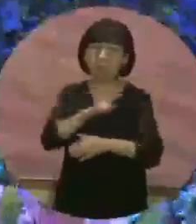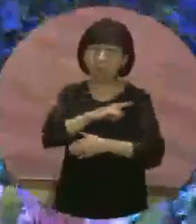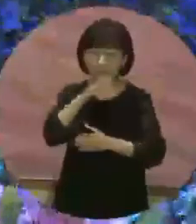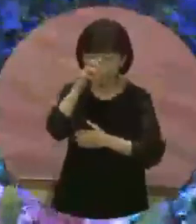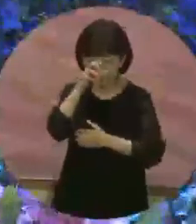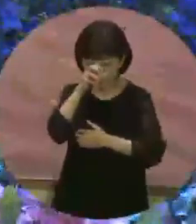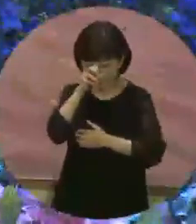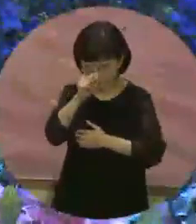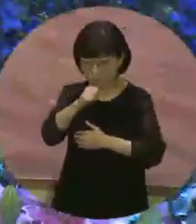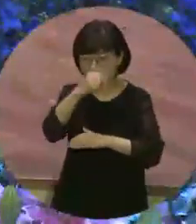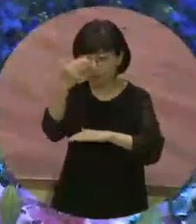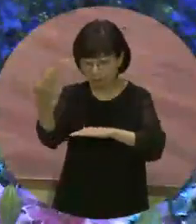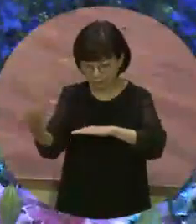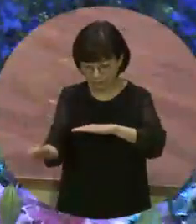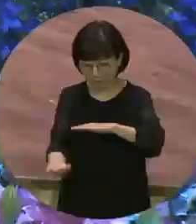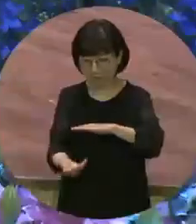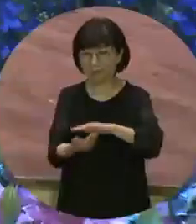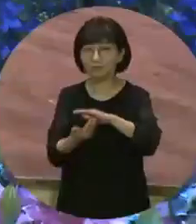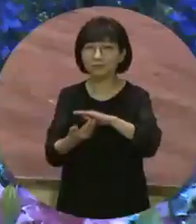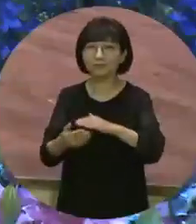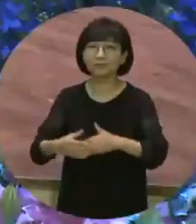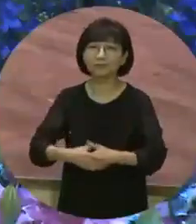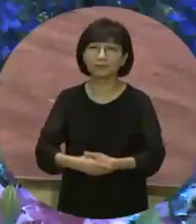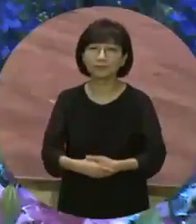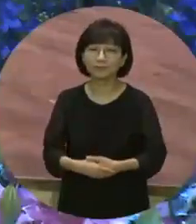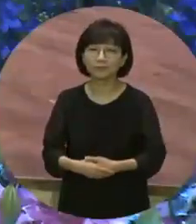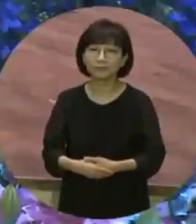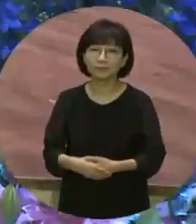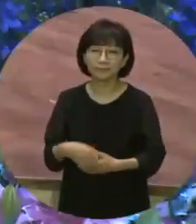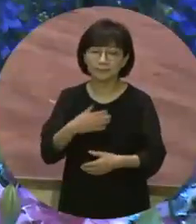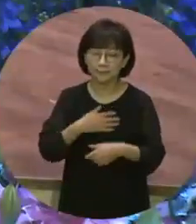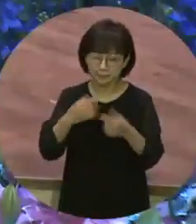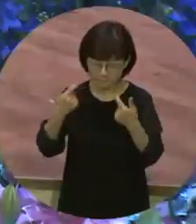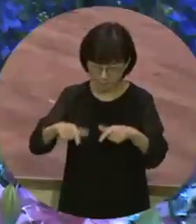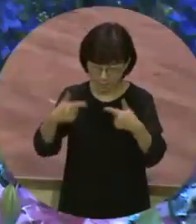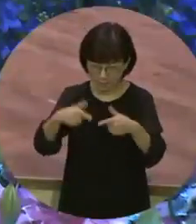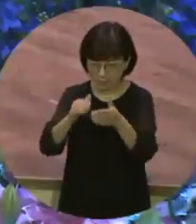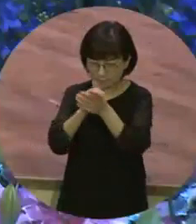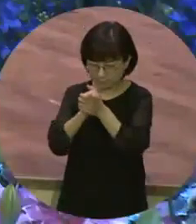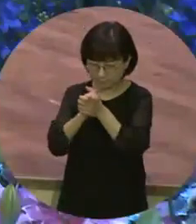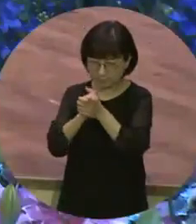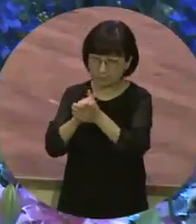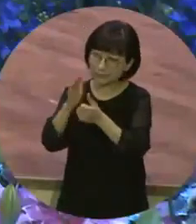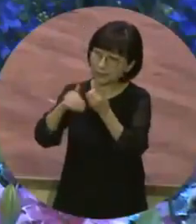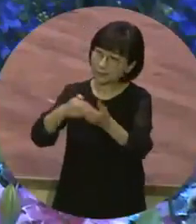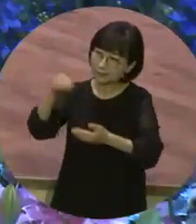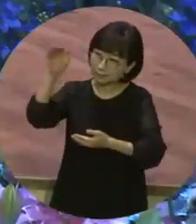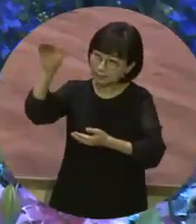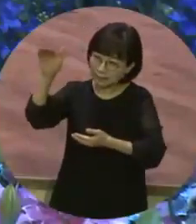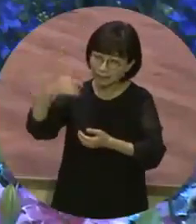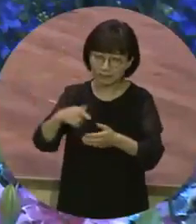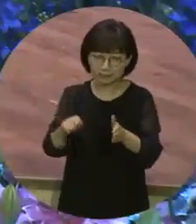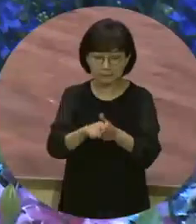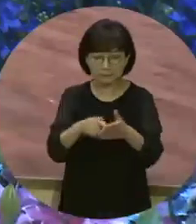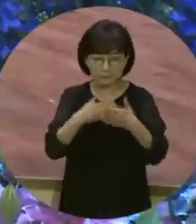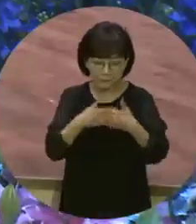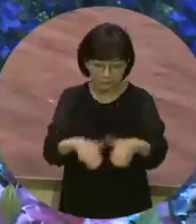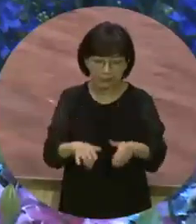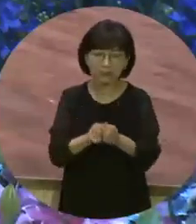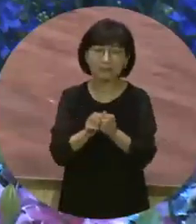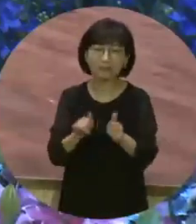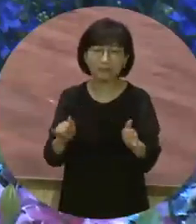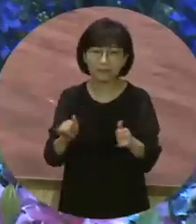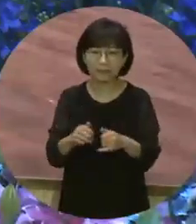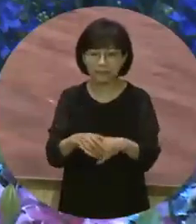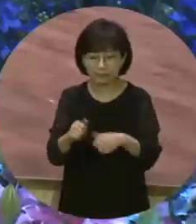매일 하나님이여 낙심한다 시험든 자 믿음 약한 자 흔들린 자 갈등한 자 병든 자 암한 자 믿음의 주여 또 온전히 하신